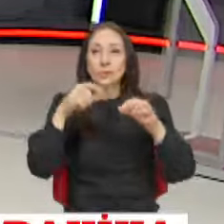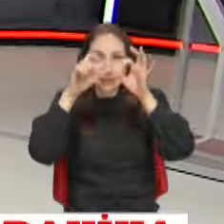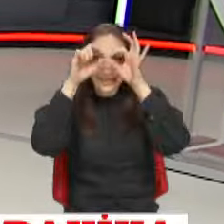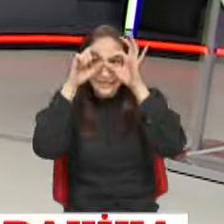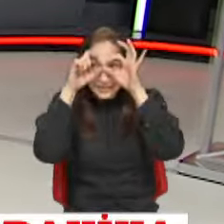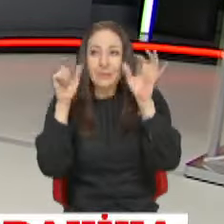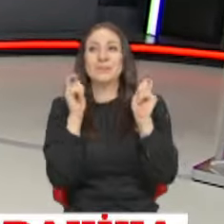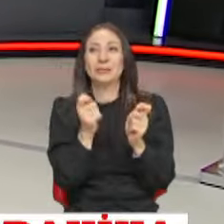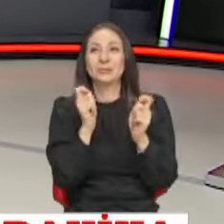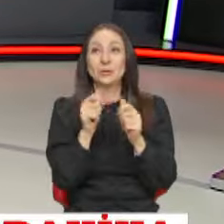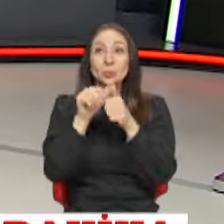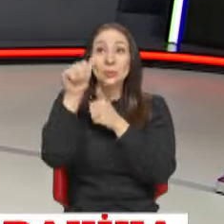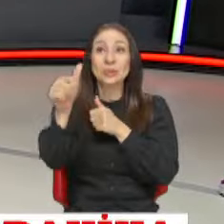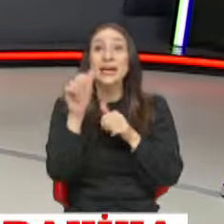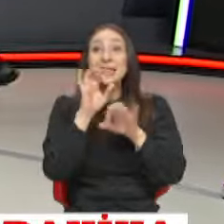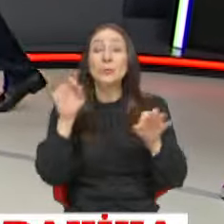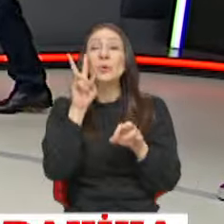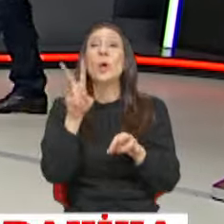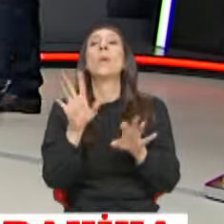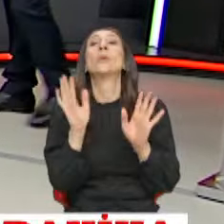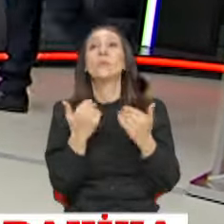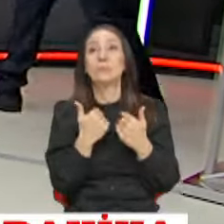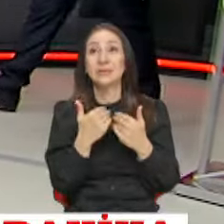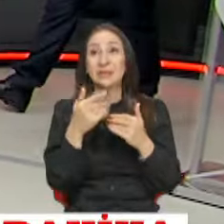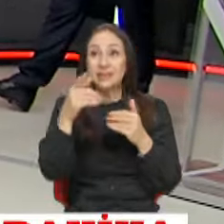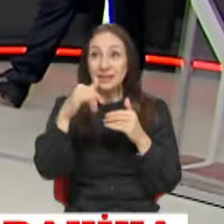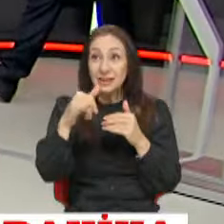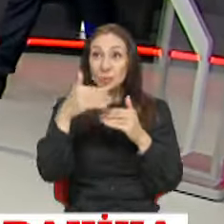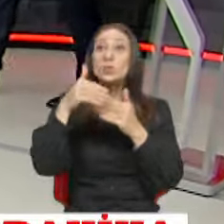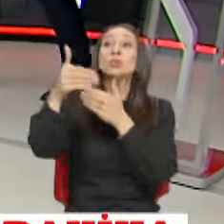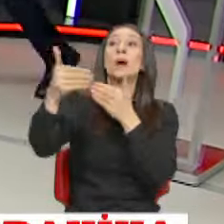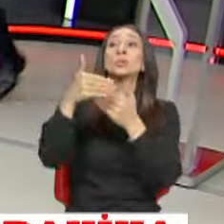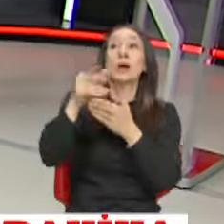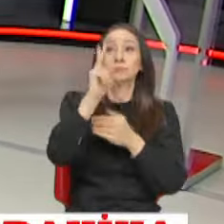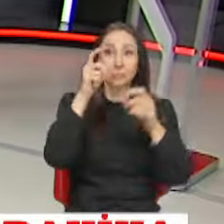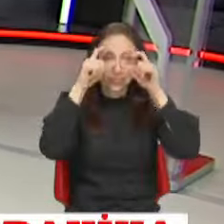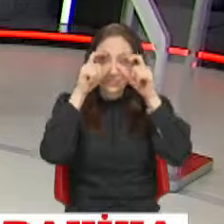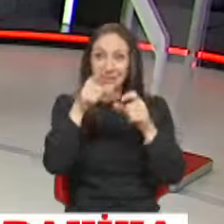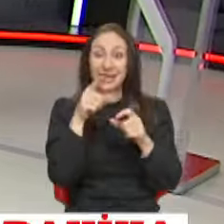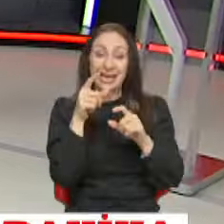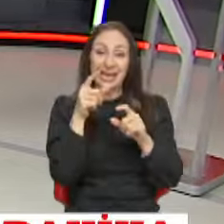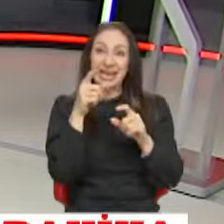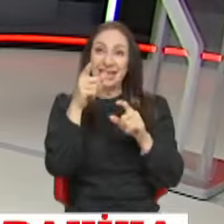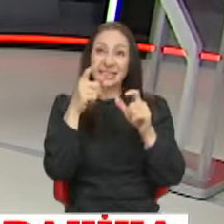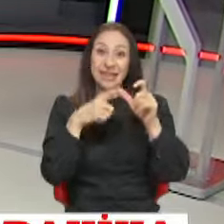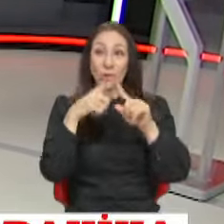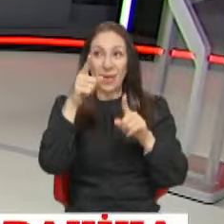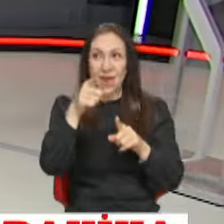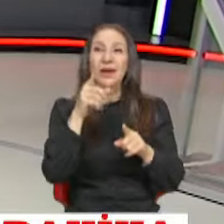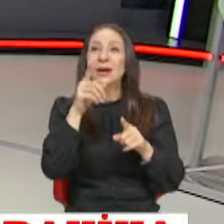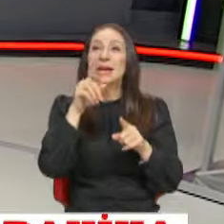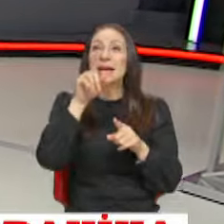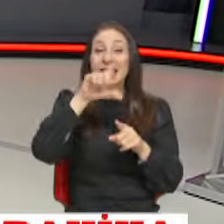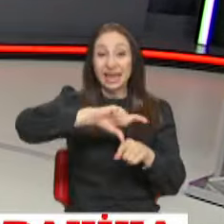de getirdim yanımda uzağı artık yeterince doğru dz göremi uzak mı bu uzak uzak Evet şimdi Dolayısıyla o grafiklerin